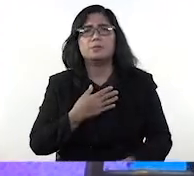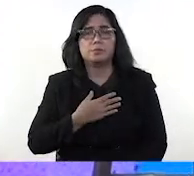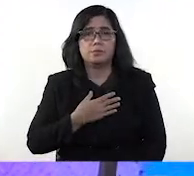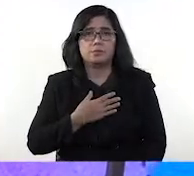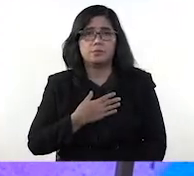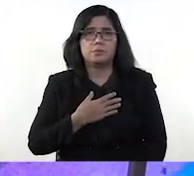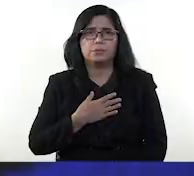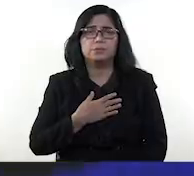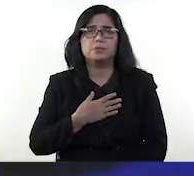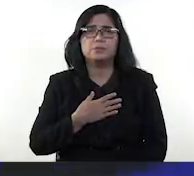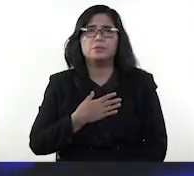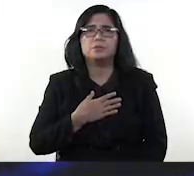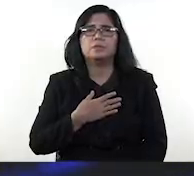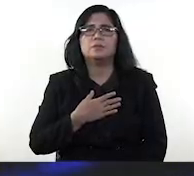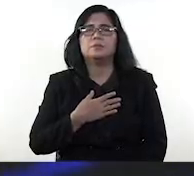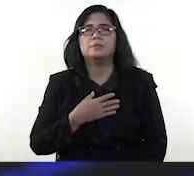jalanku